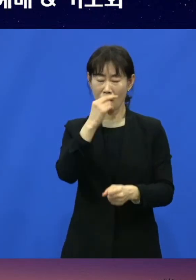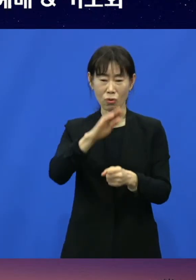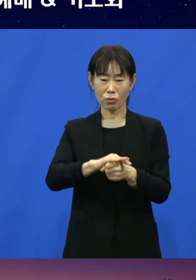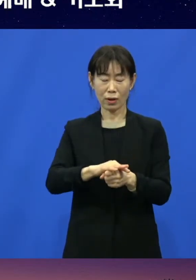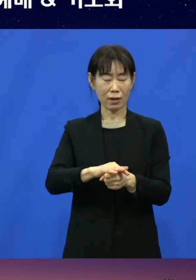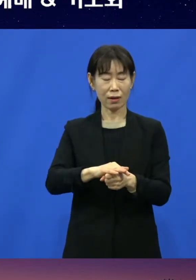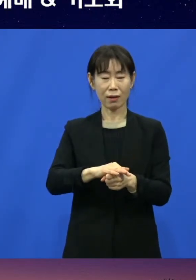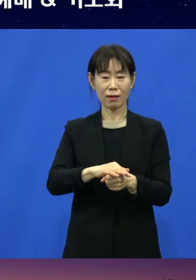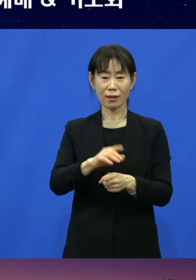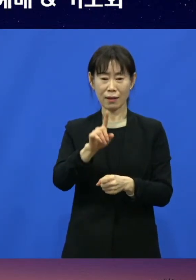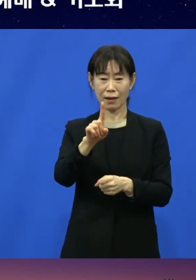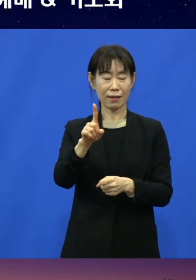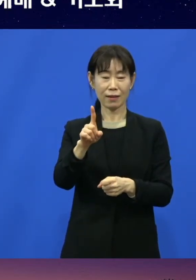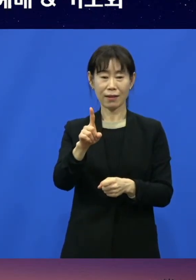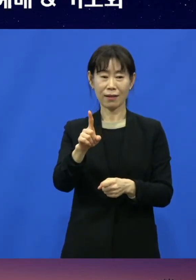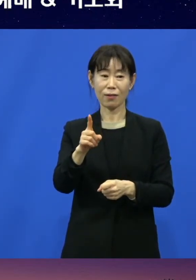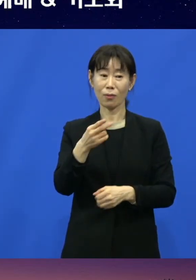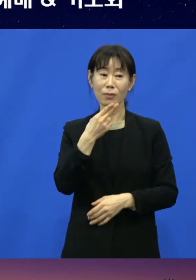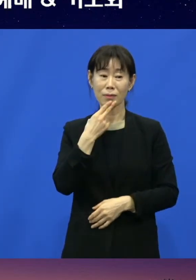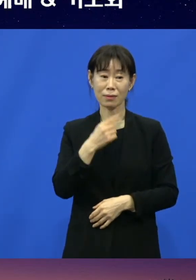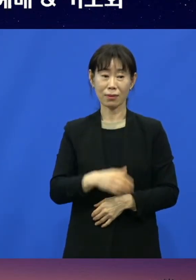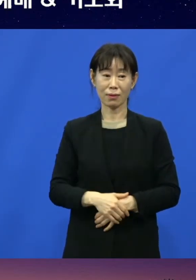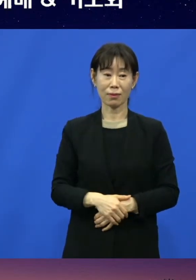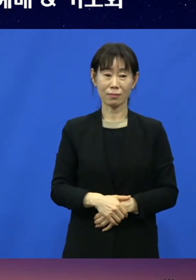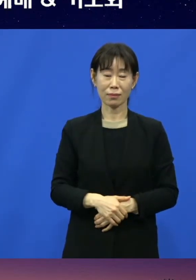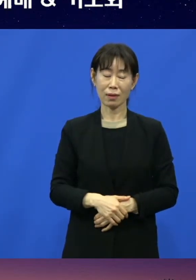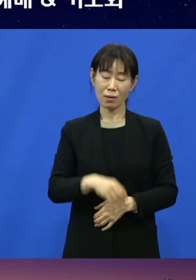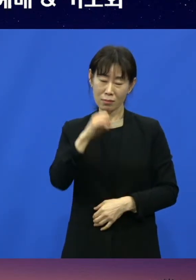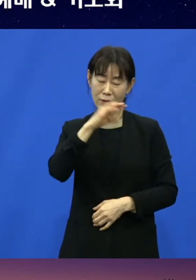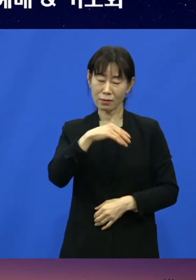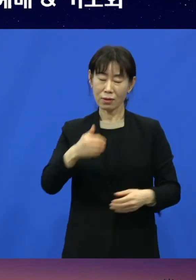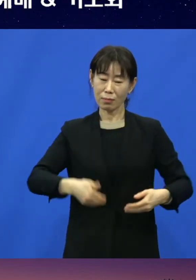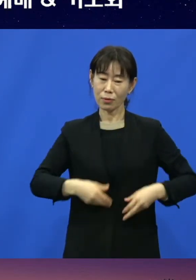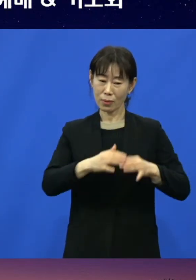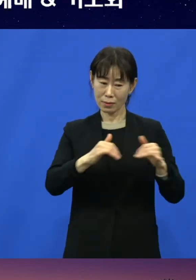마세요. 필요한 사람에게 갔구나 이렇게 생각하세요. 그냥